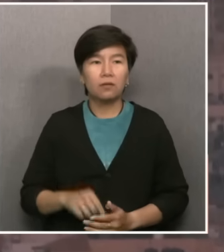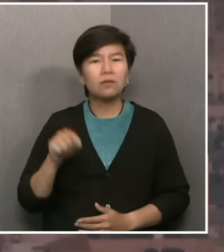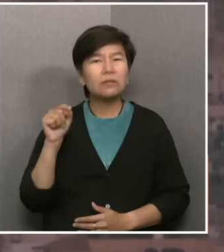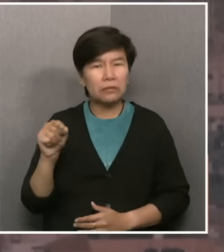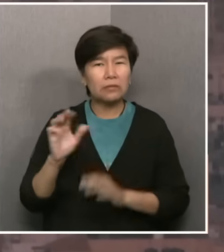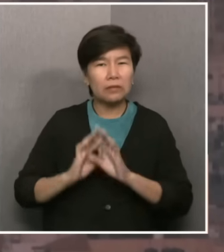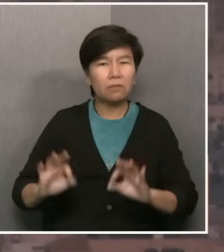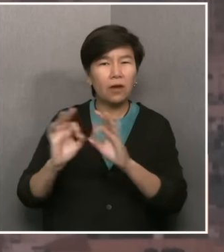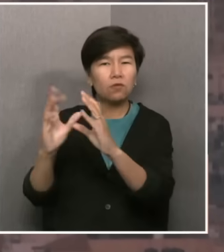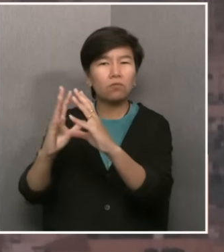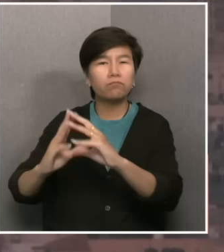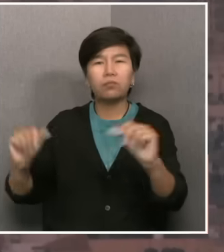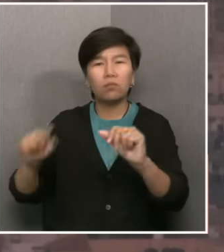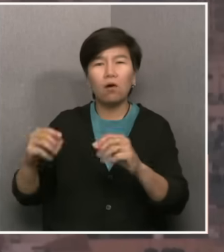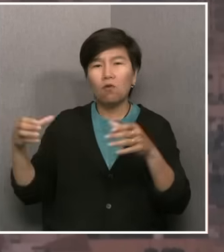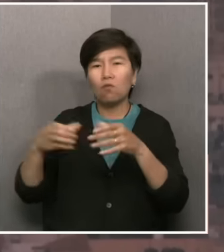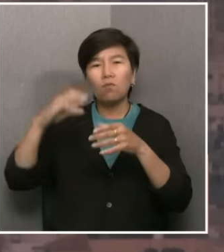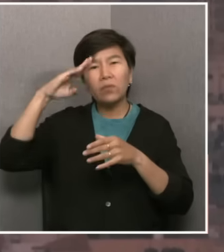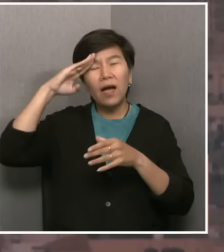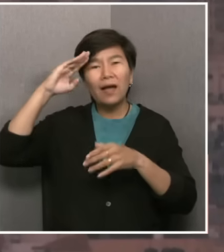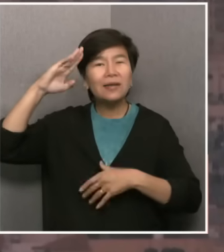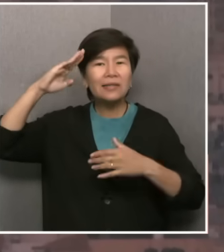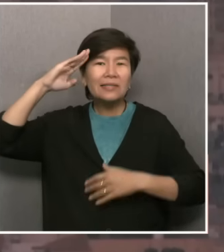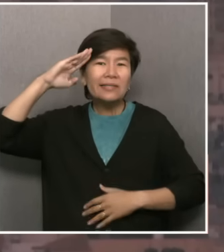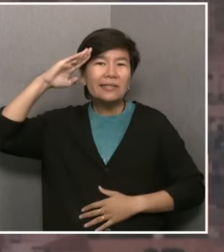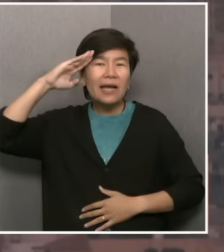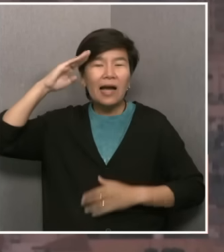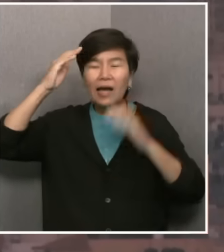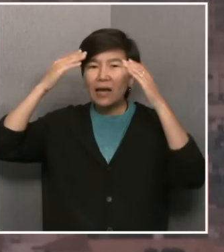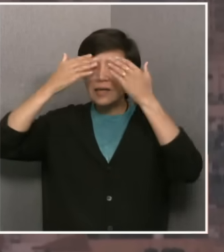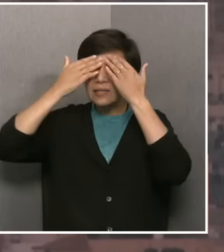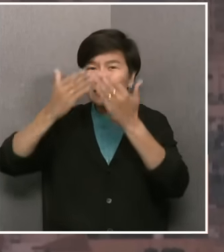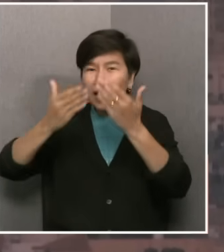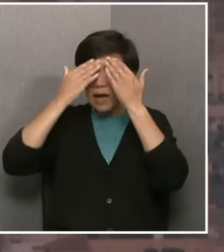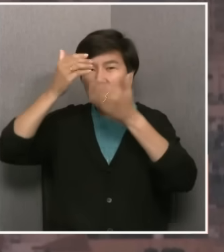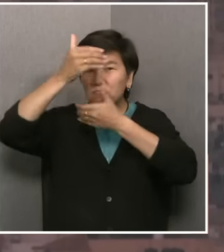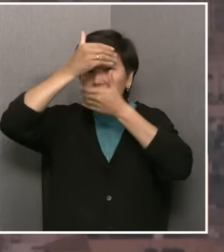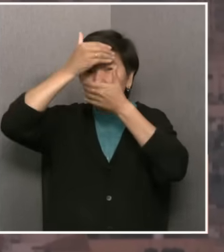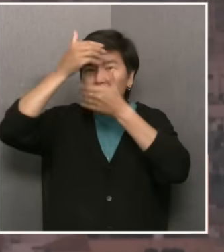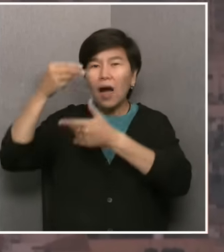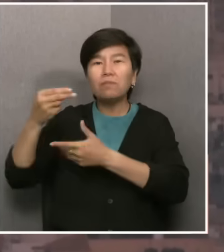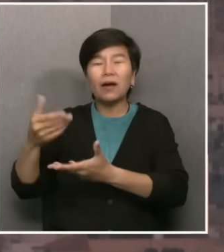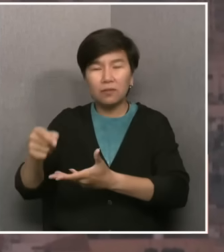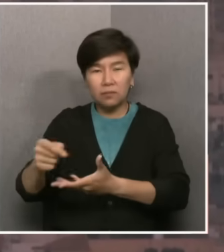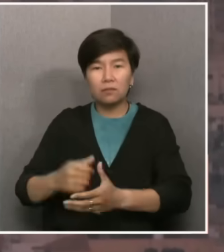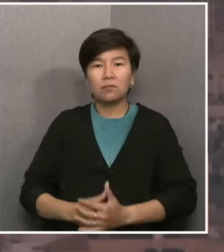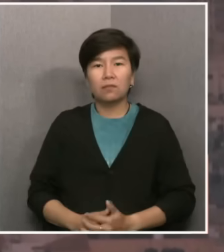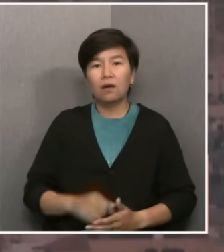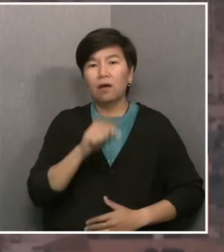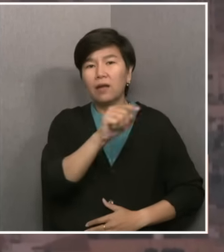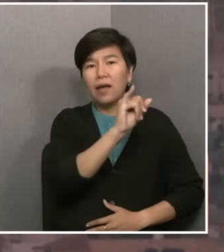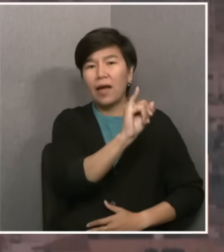ฮามาสอยู่อีกต่อไปพร้อมกับยืนยันว่าจะไม่มีอะไรมาหยุดยั้งกองกำลังป้องกันอิสราเอลหรือ